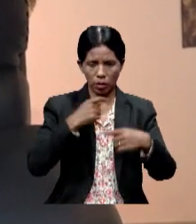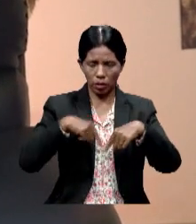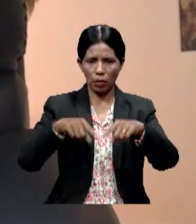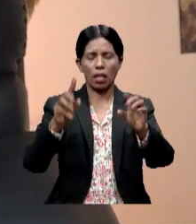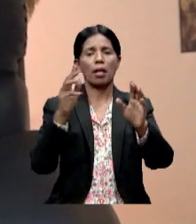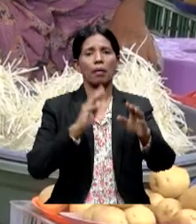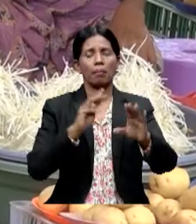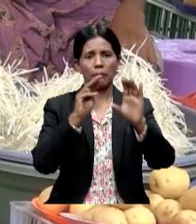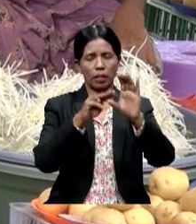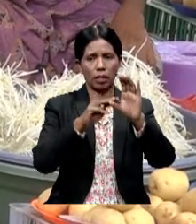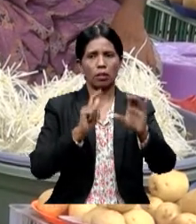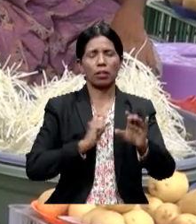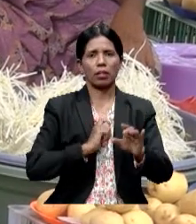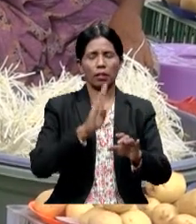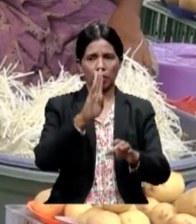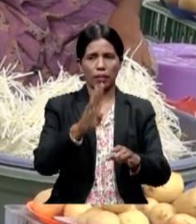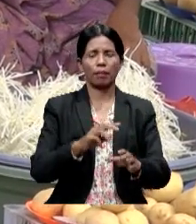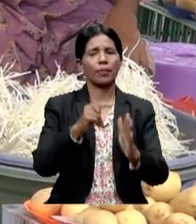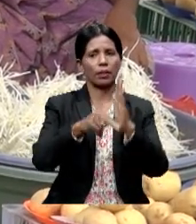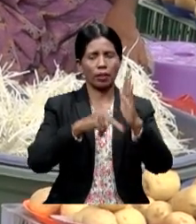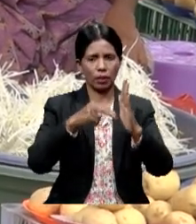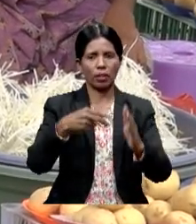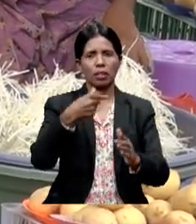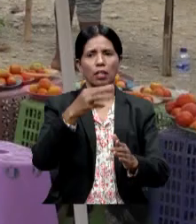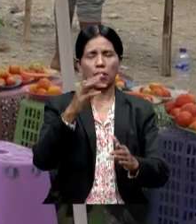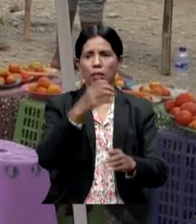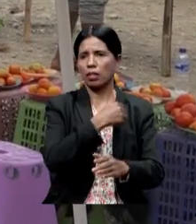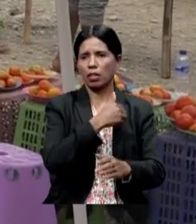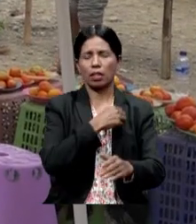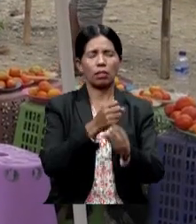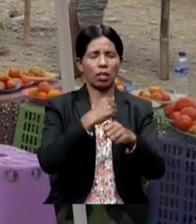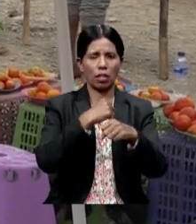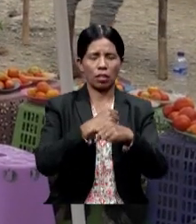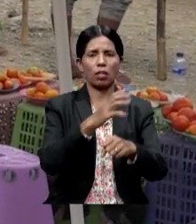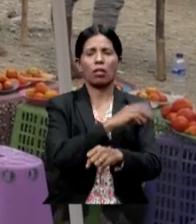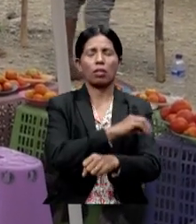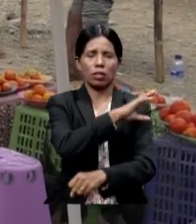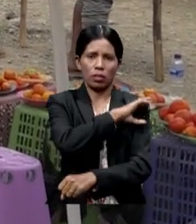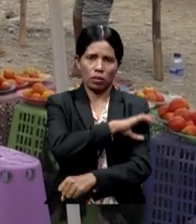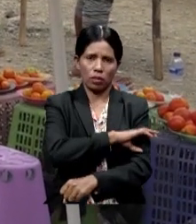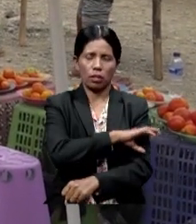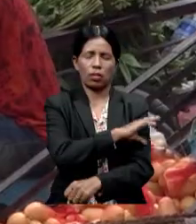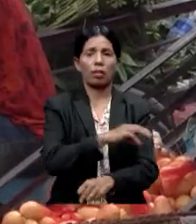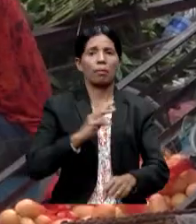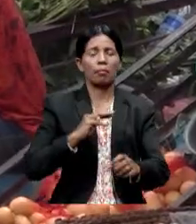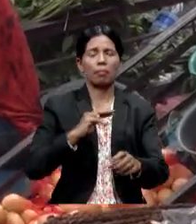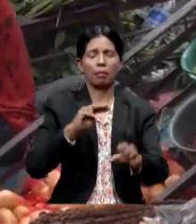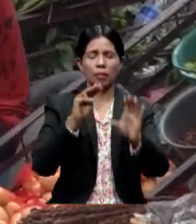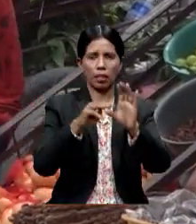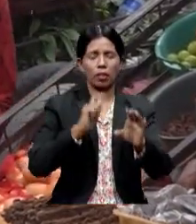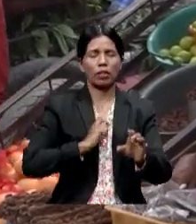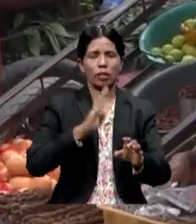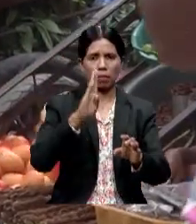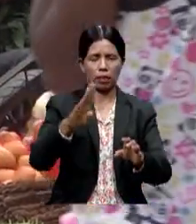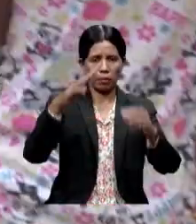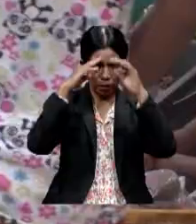mercado TBC. A foi notícia na pública, GMN será o calo confirmação ao guarda segurança mercado TBC, nomos